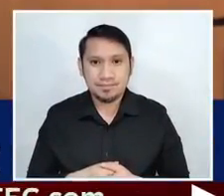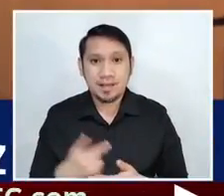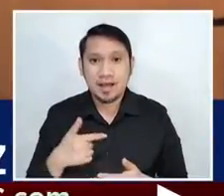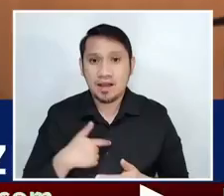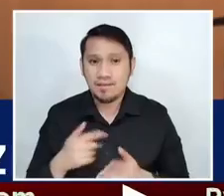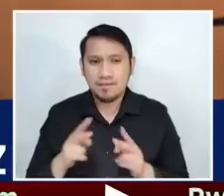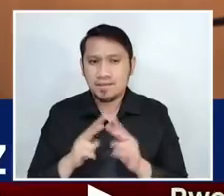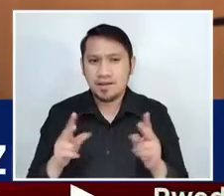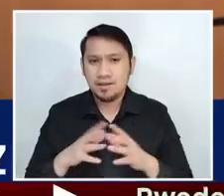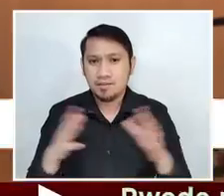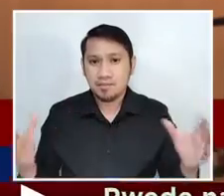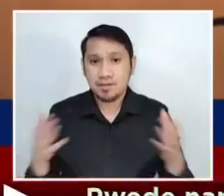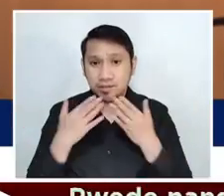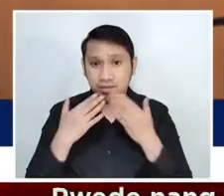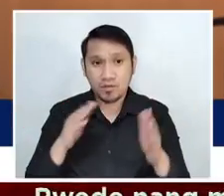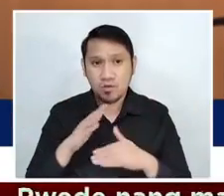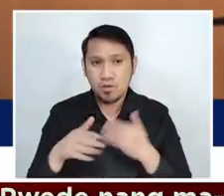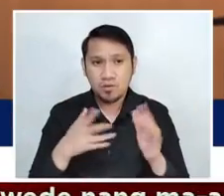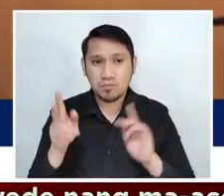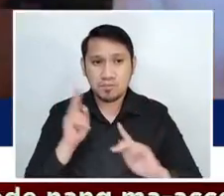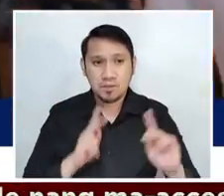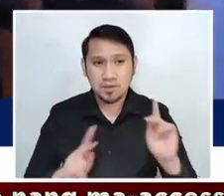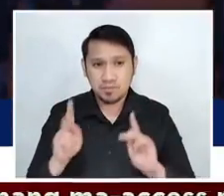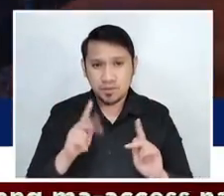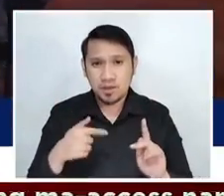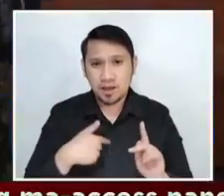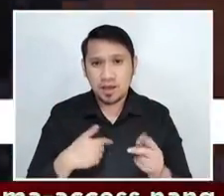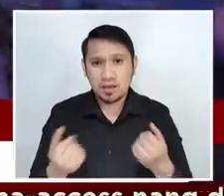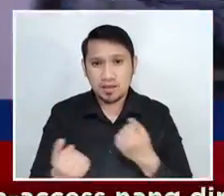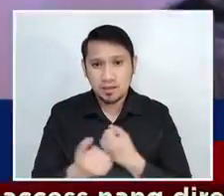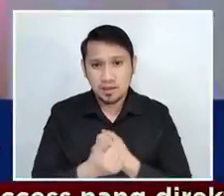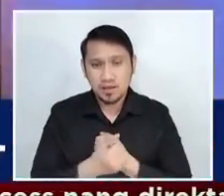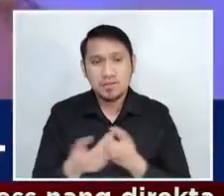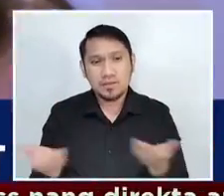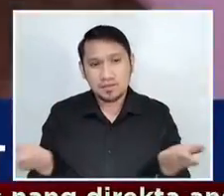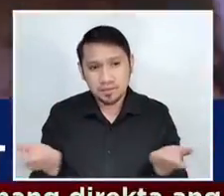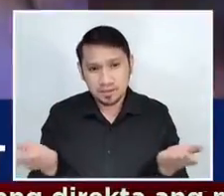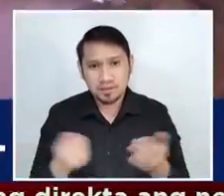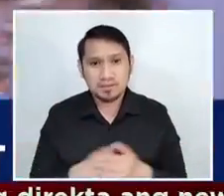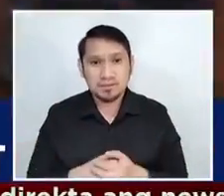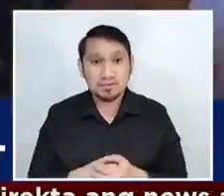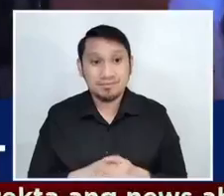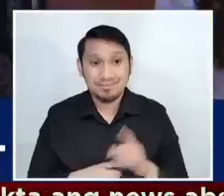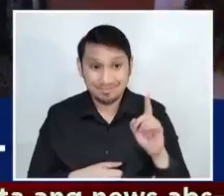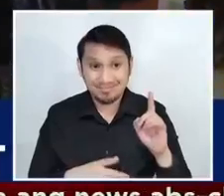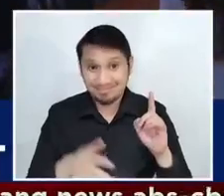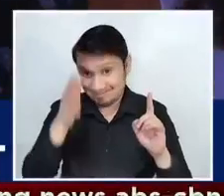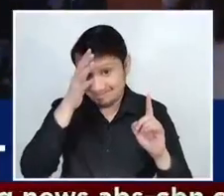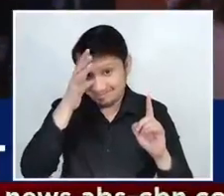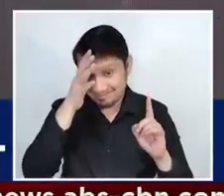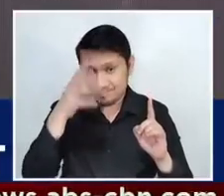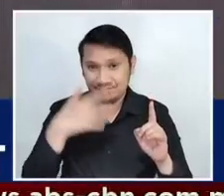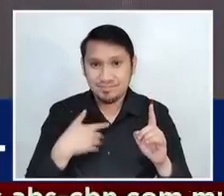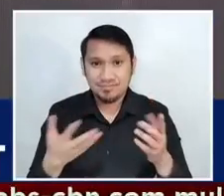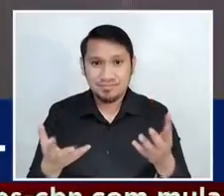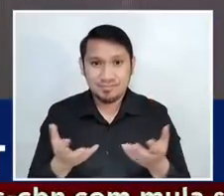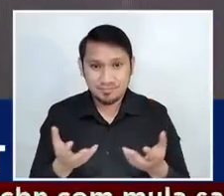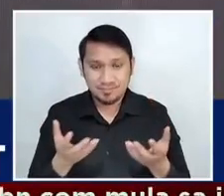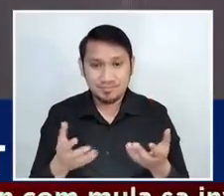that everyone I love are in the same place. Binubuo muli ni na Sam at amang si Cesar ang nasira nilang relasyon.